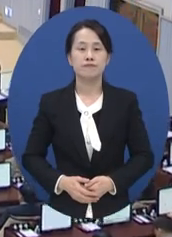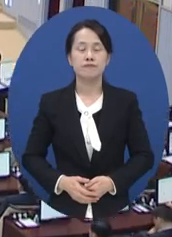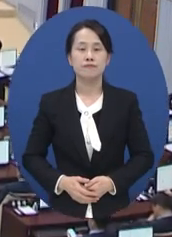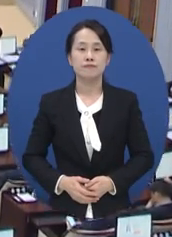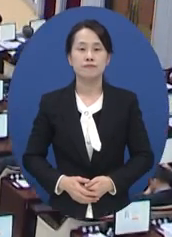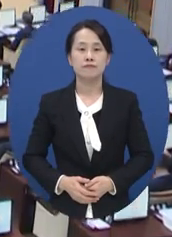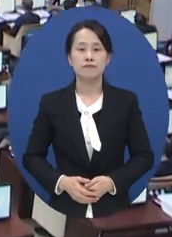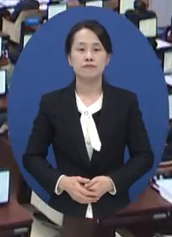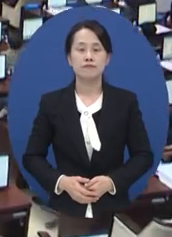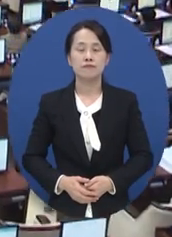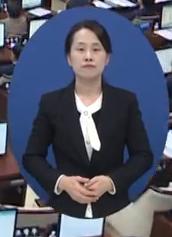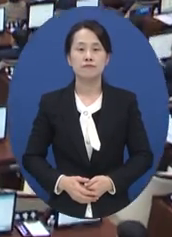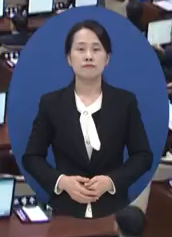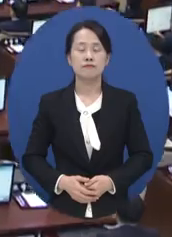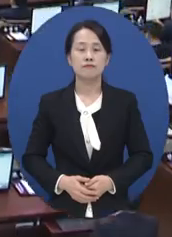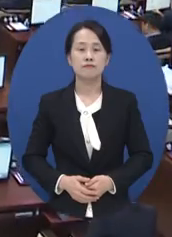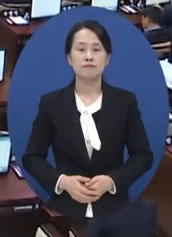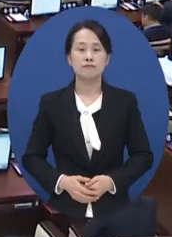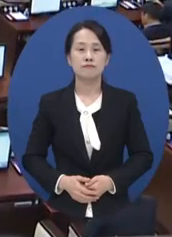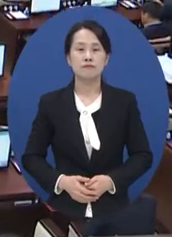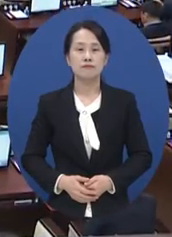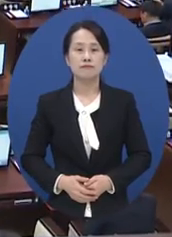경기 주 tv 1선 집니다